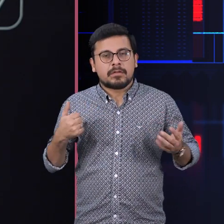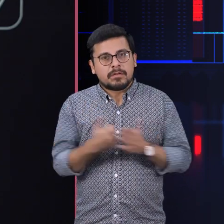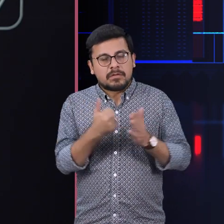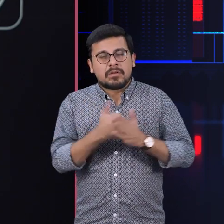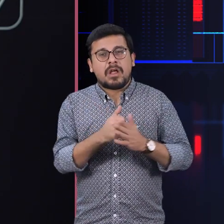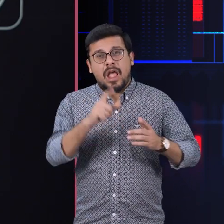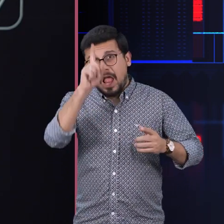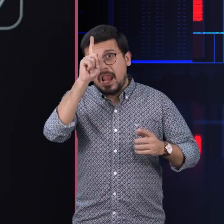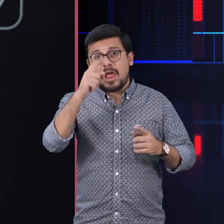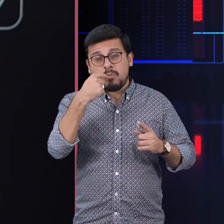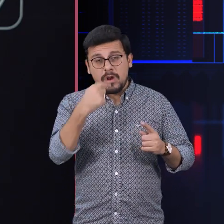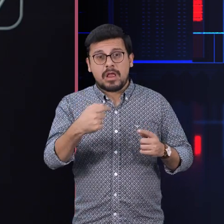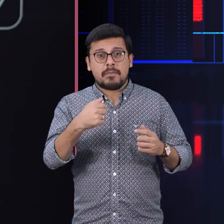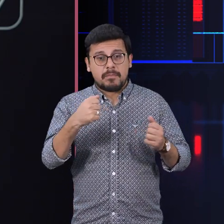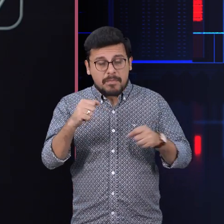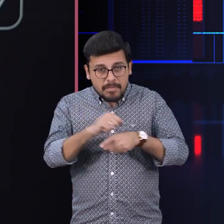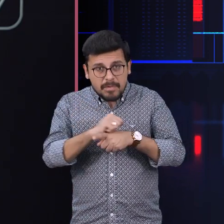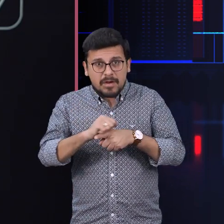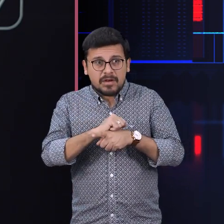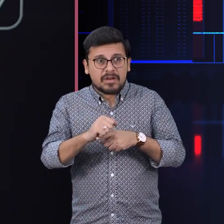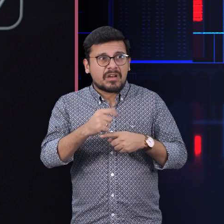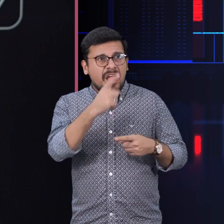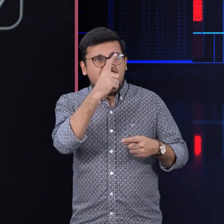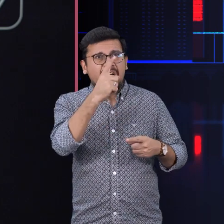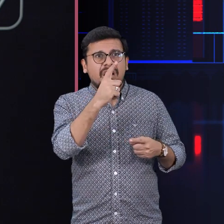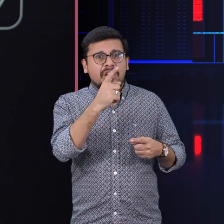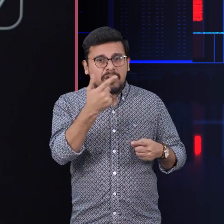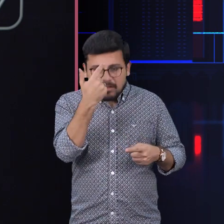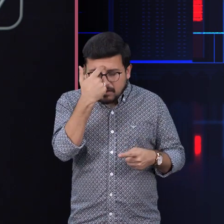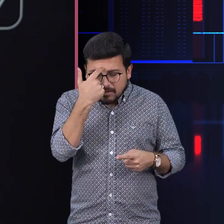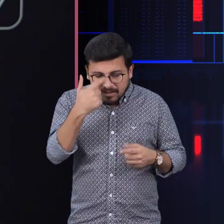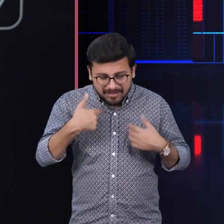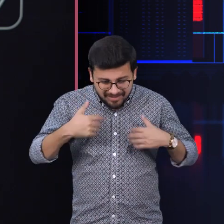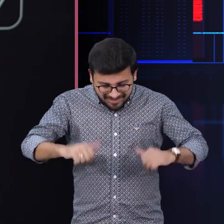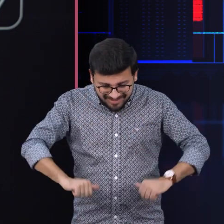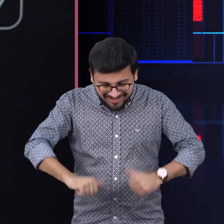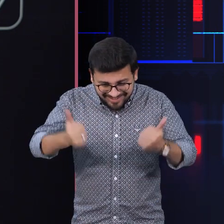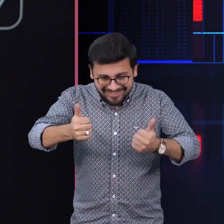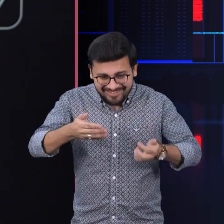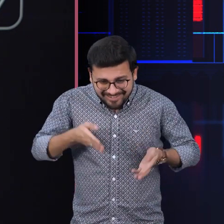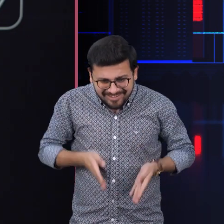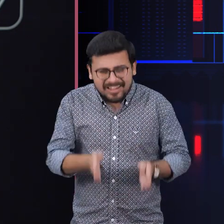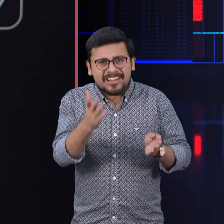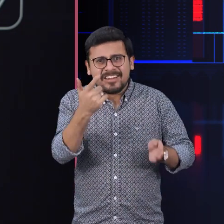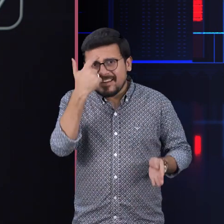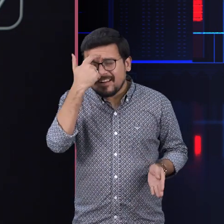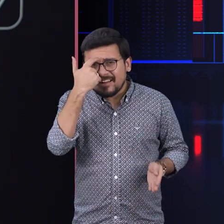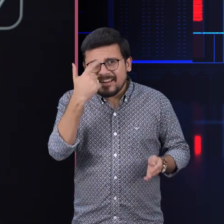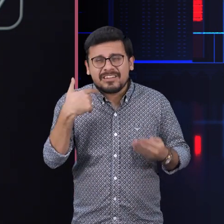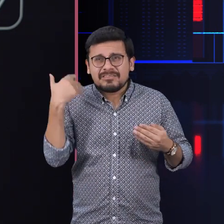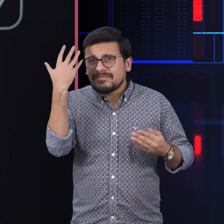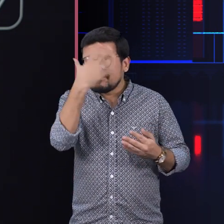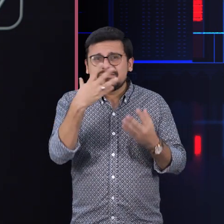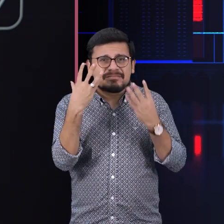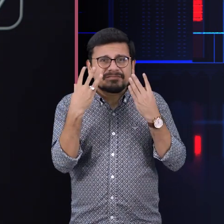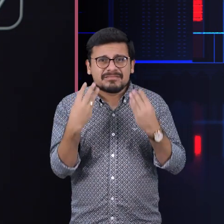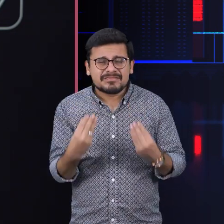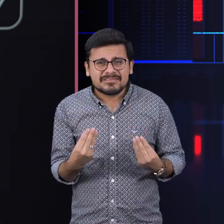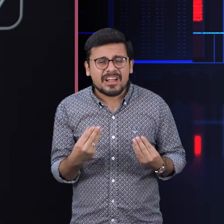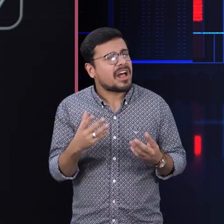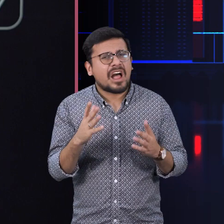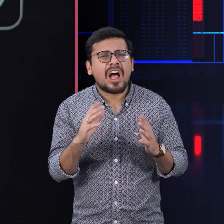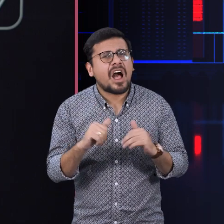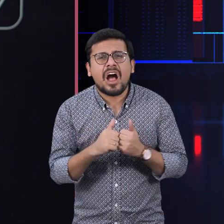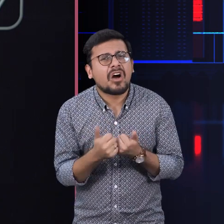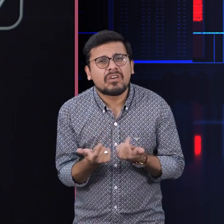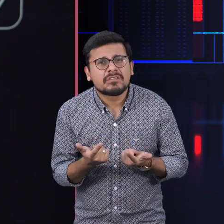اسٹل آن دا سگنل ریڈ لائٹ, and a car came in a very high speed and